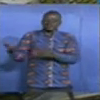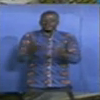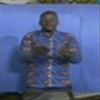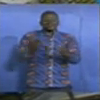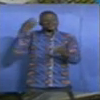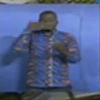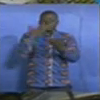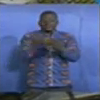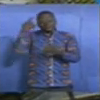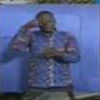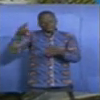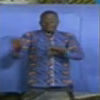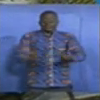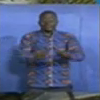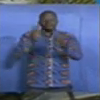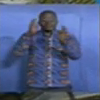même? Oui,